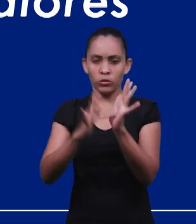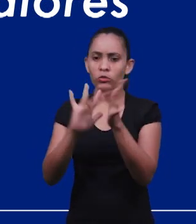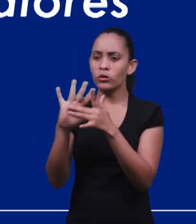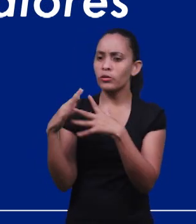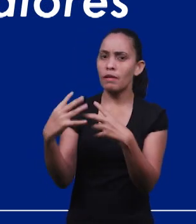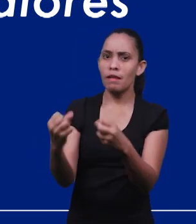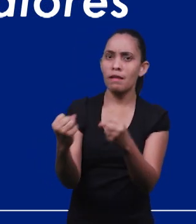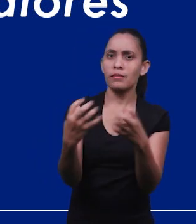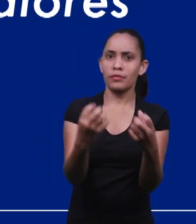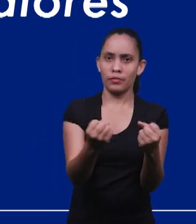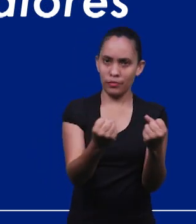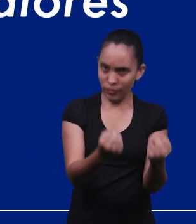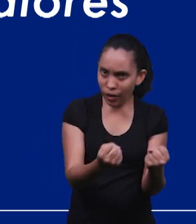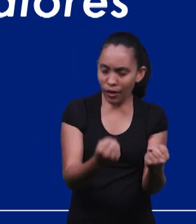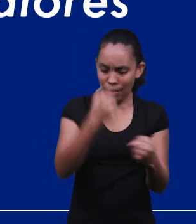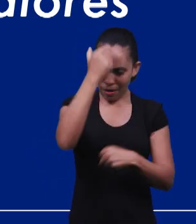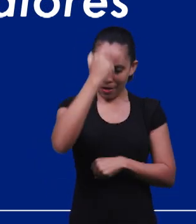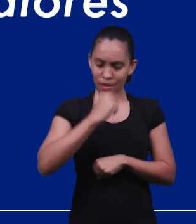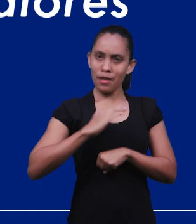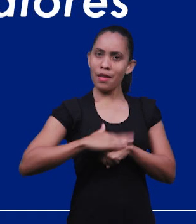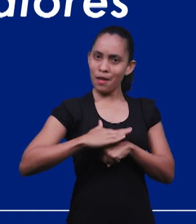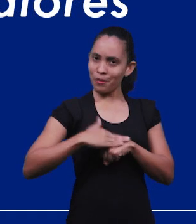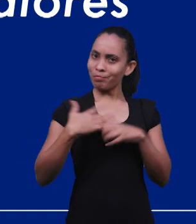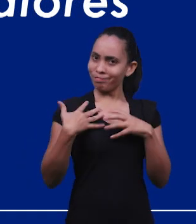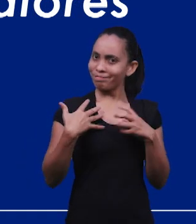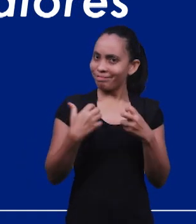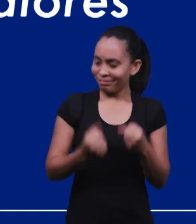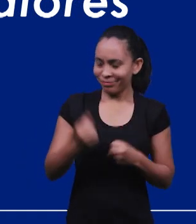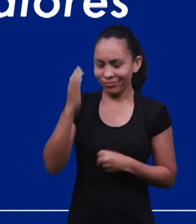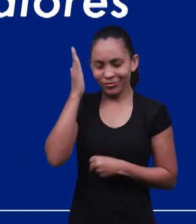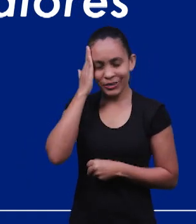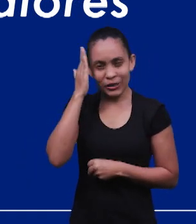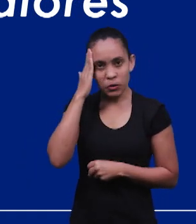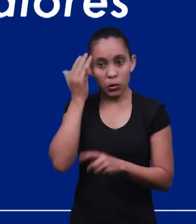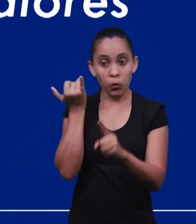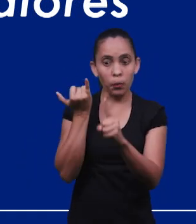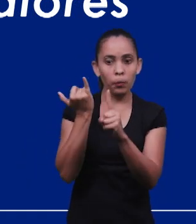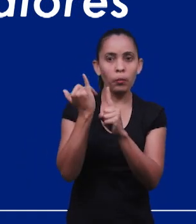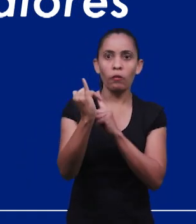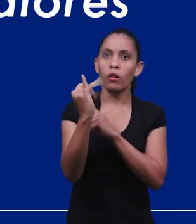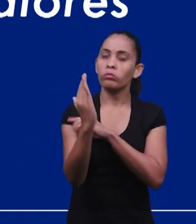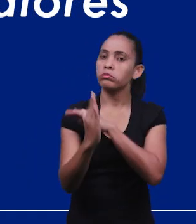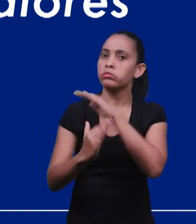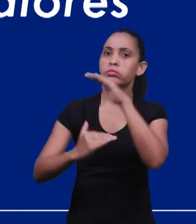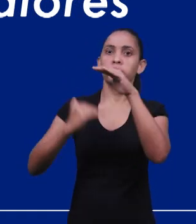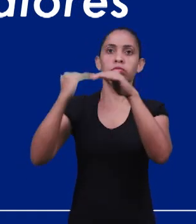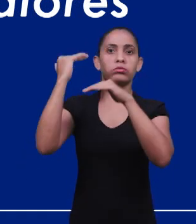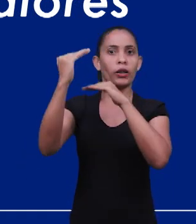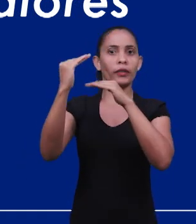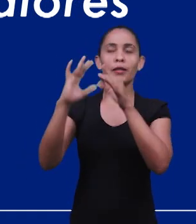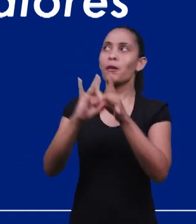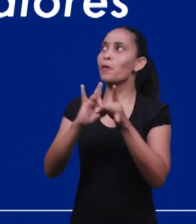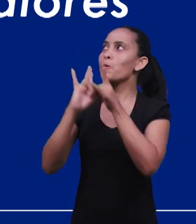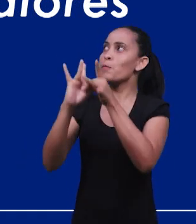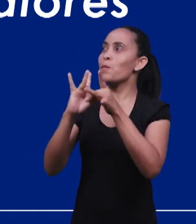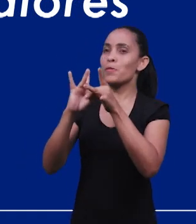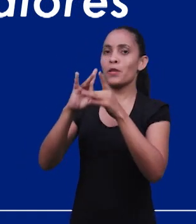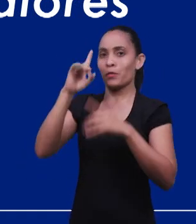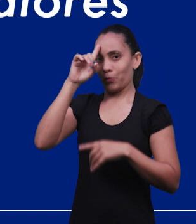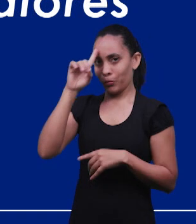de beaucoup de personnes, et moi, je suis une de ces personnes. La portée prophétique nous